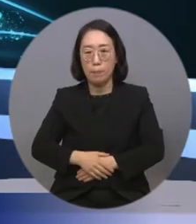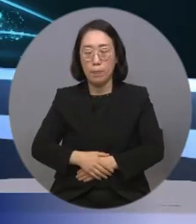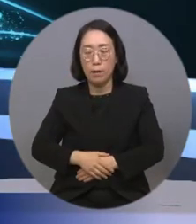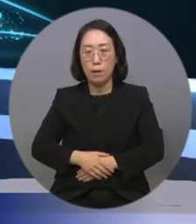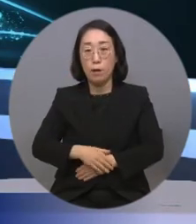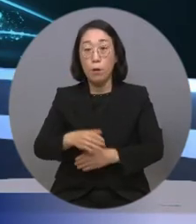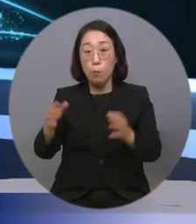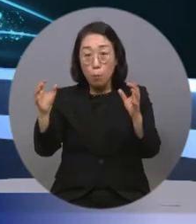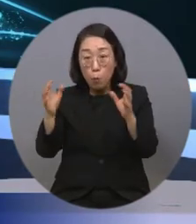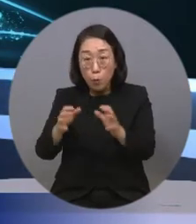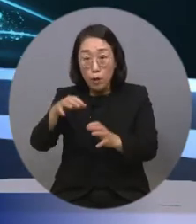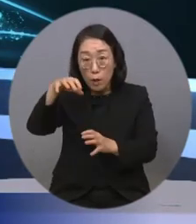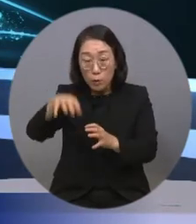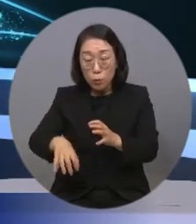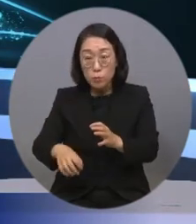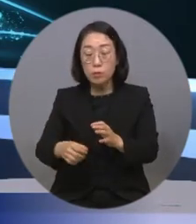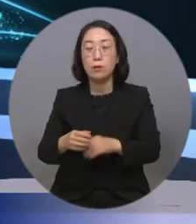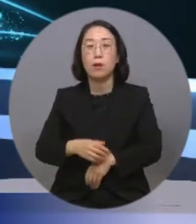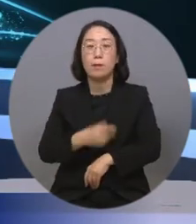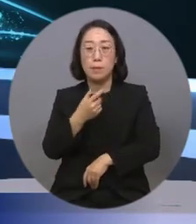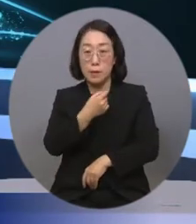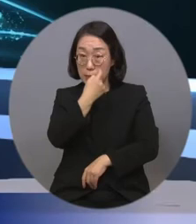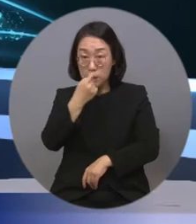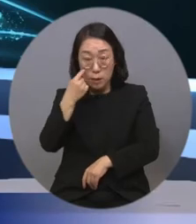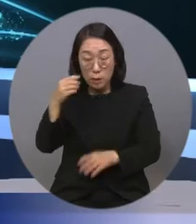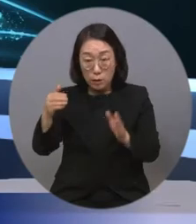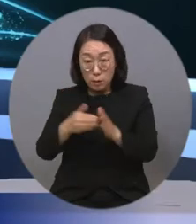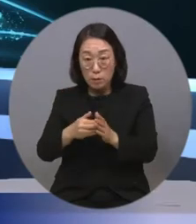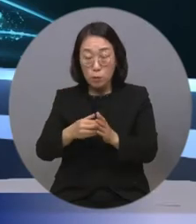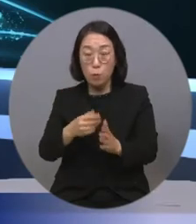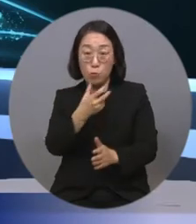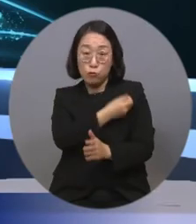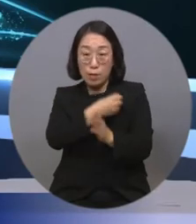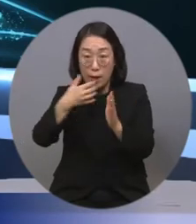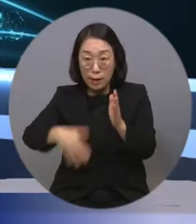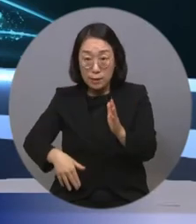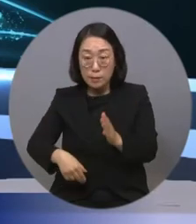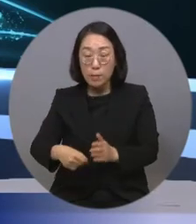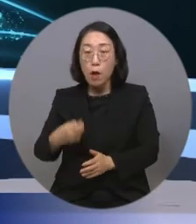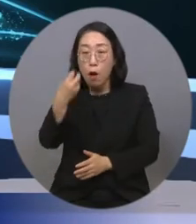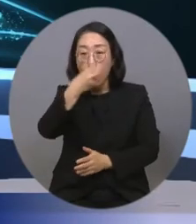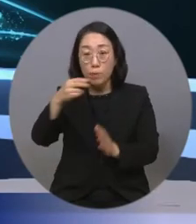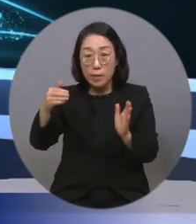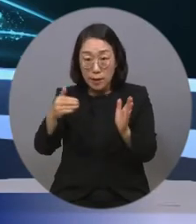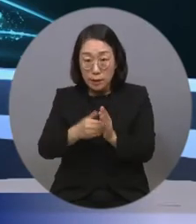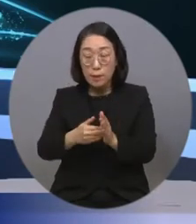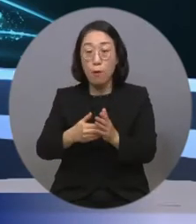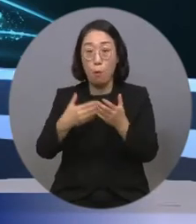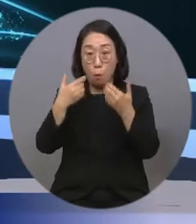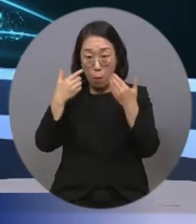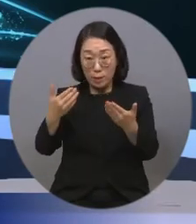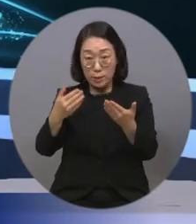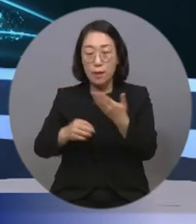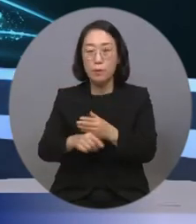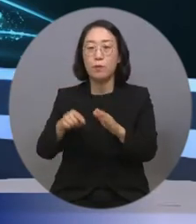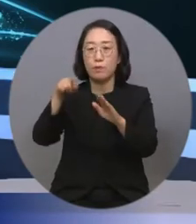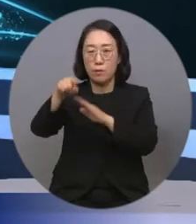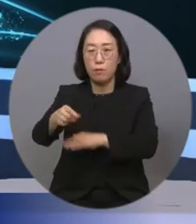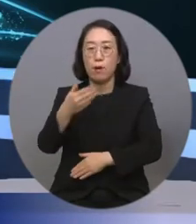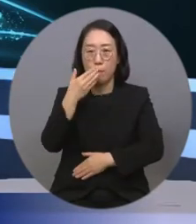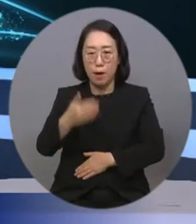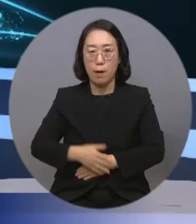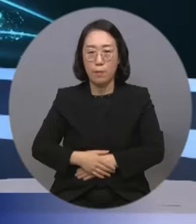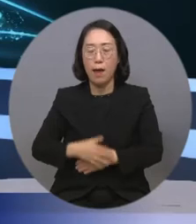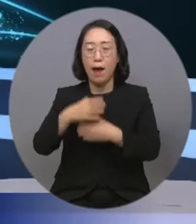중심으로 허용하고 미접종자의 경우 PCR 검사 음성 확인 시에만 허용하기로 했습니다. 안전한 일상